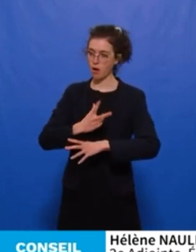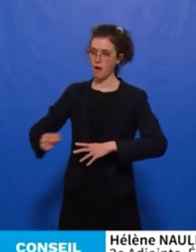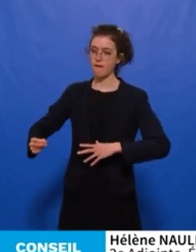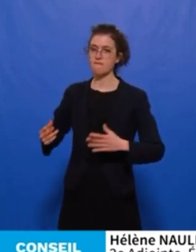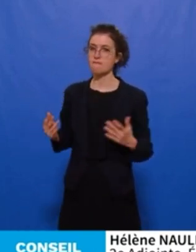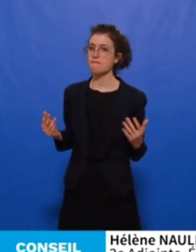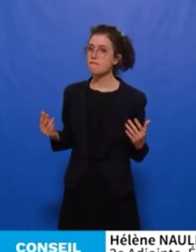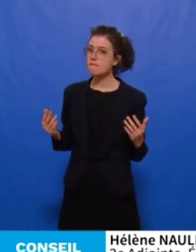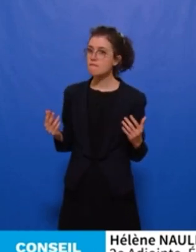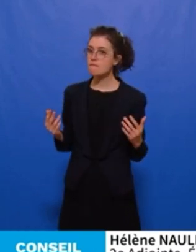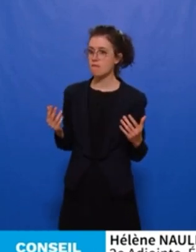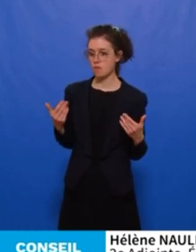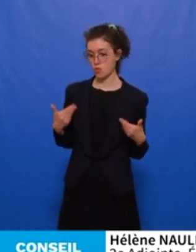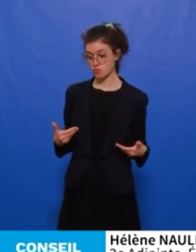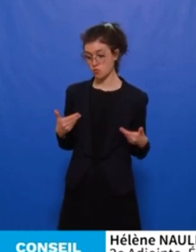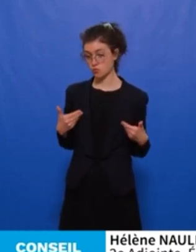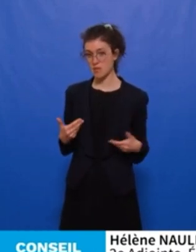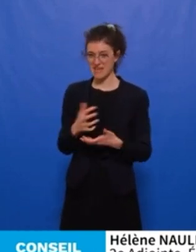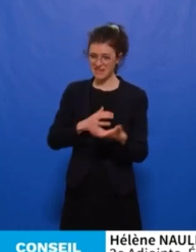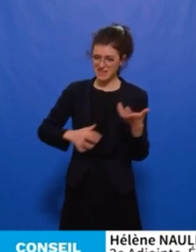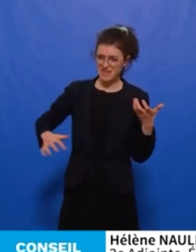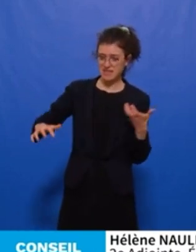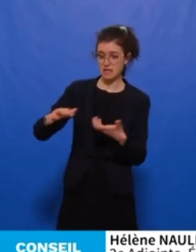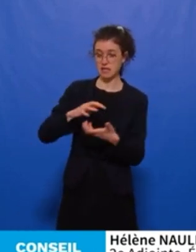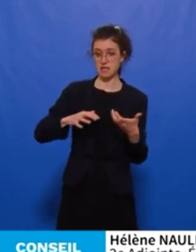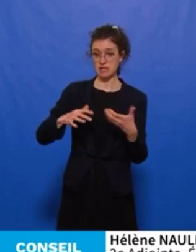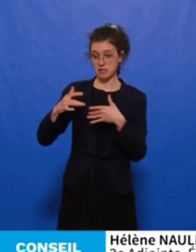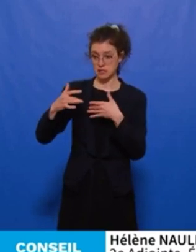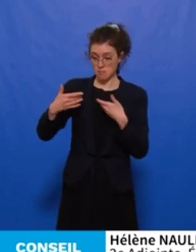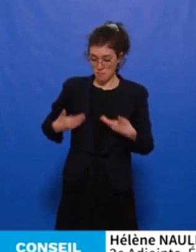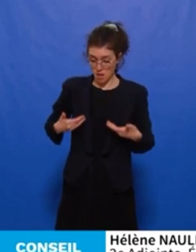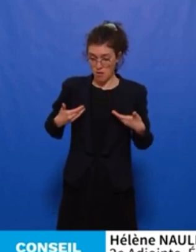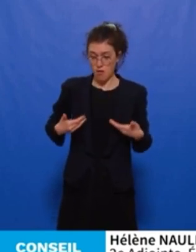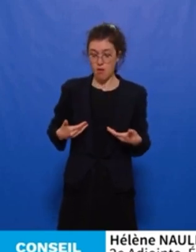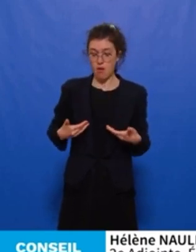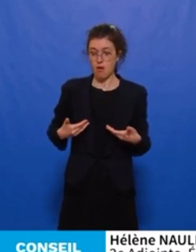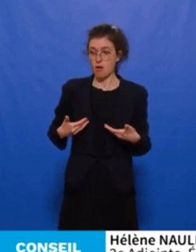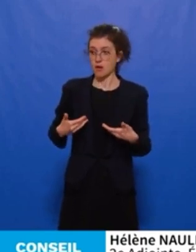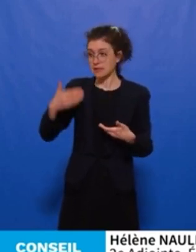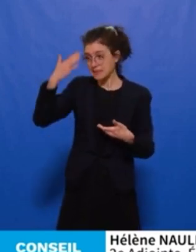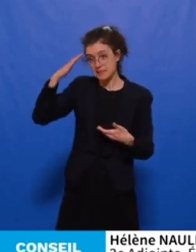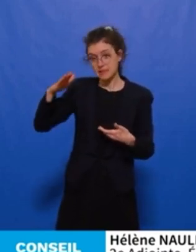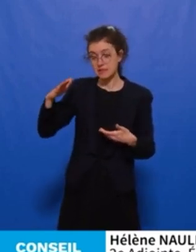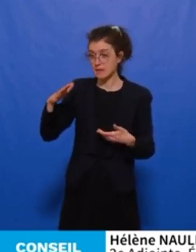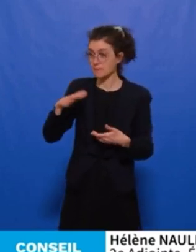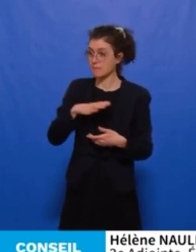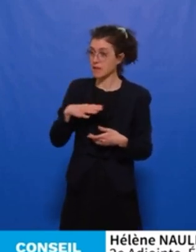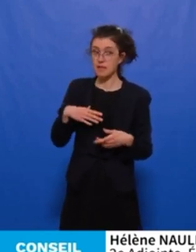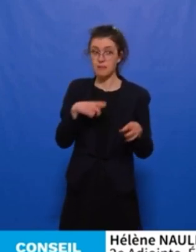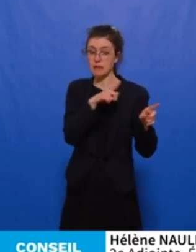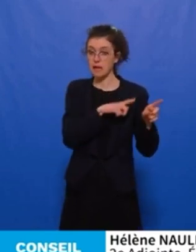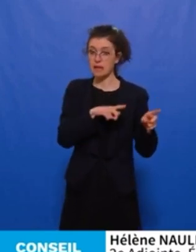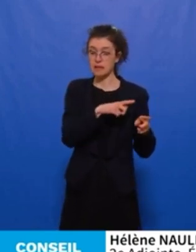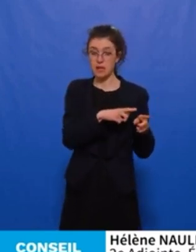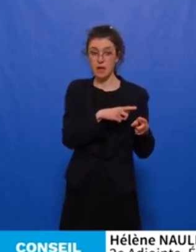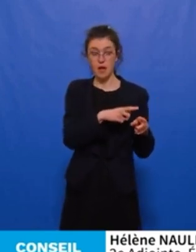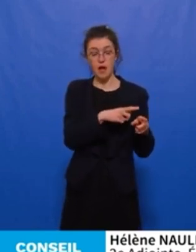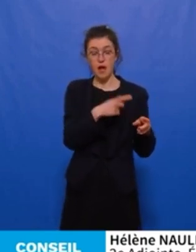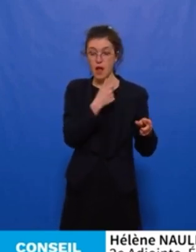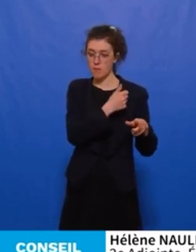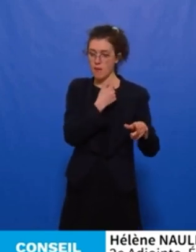dans laquelle nous sommes plongés aujourd'hui est ce que réprouve Madame Garnier avec les conséquences sur la ville et des déchets qui jonchent le